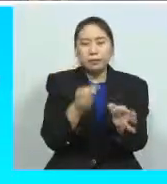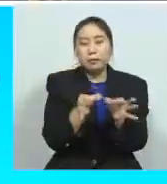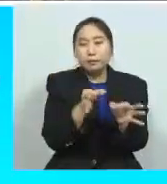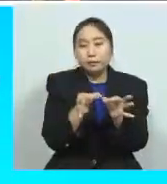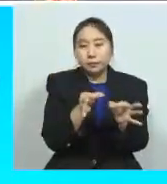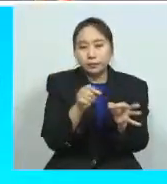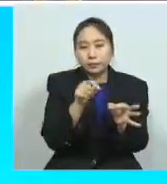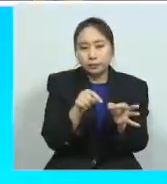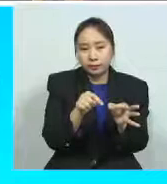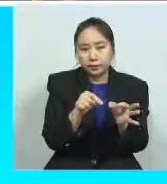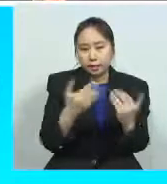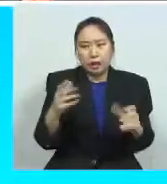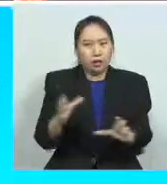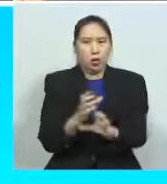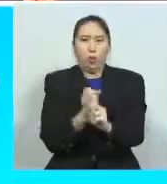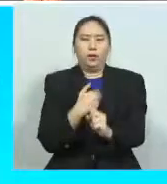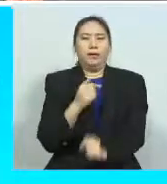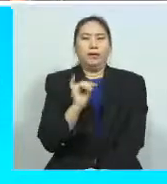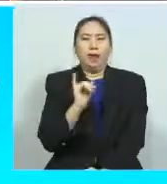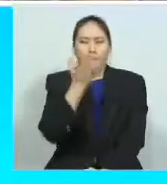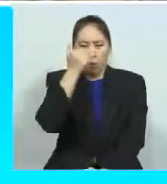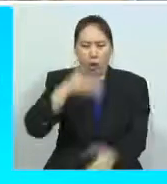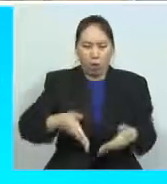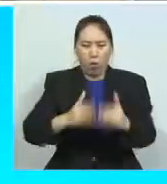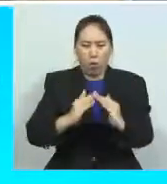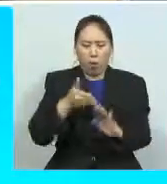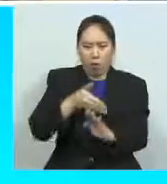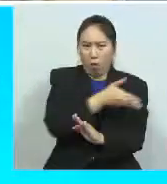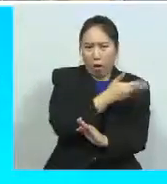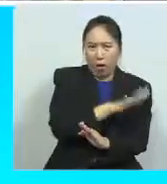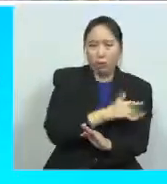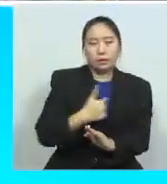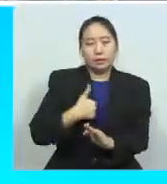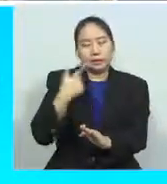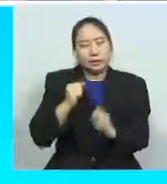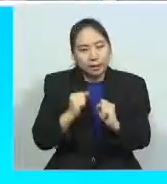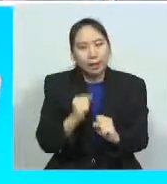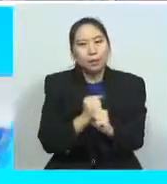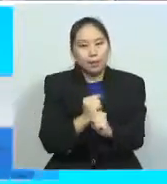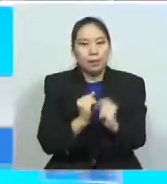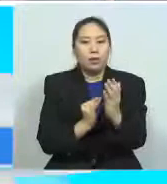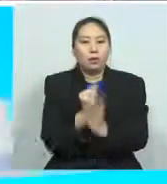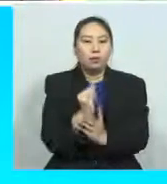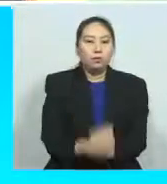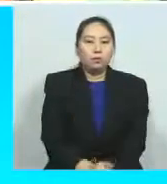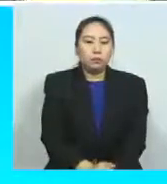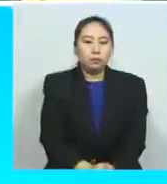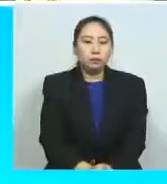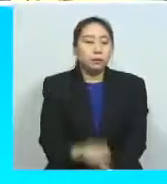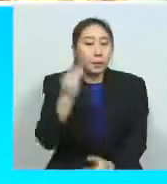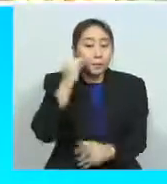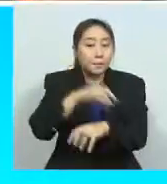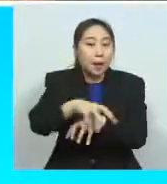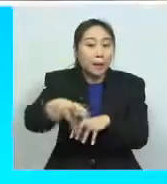งจะเราจะไปสรุปชั้นนั้นเข้าไม่ได้นะเพราะว่าเขาตั้งโรงงานมาก่อนหน้านะแต่ว่าเราก็พยายามจะดำเนินการให้มันถูกต้องที่สุดนะครับ ผู้ใหญ่บ้านหมู่17เขาบ